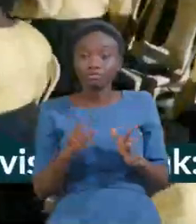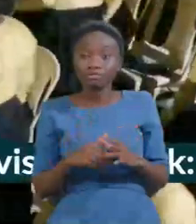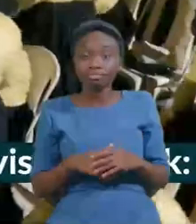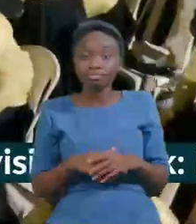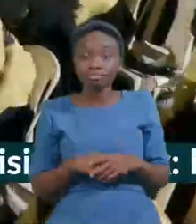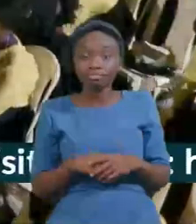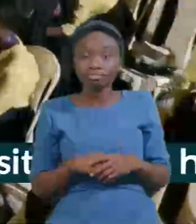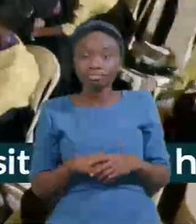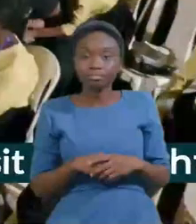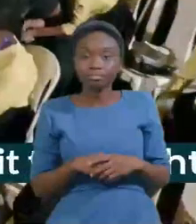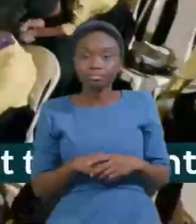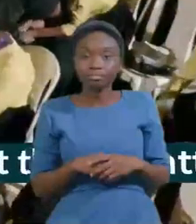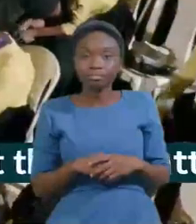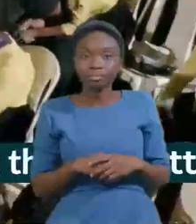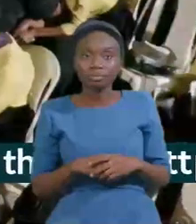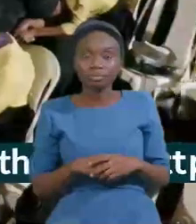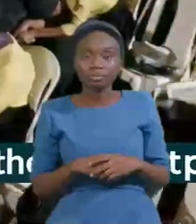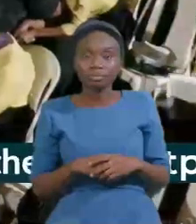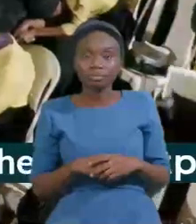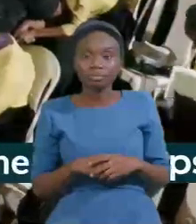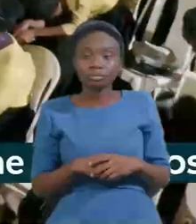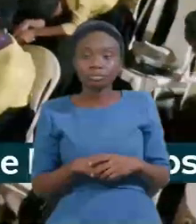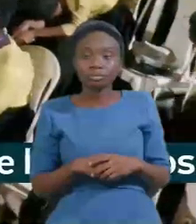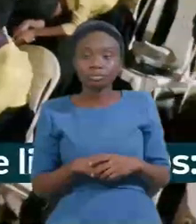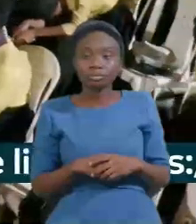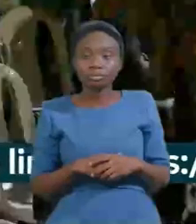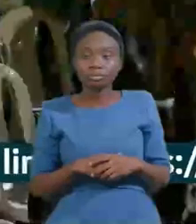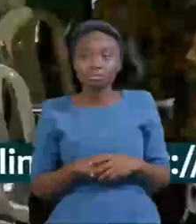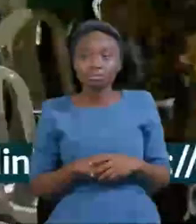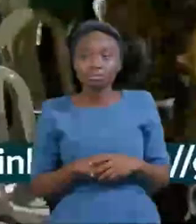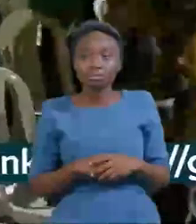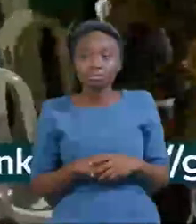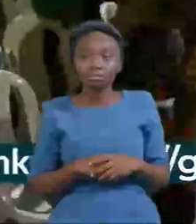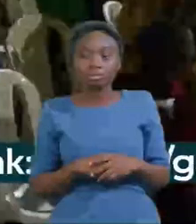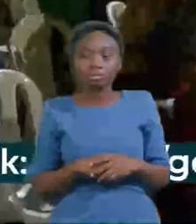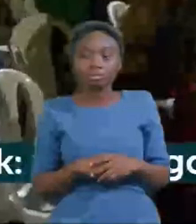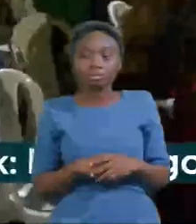by a handshake? Est-ce que nous avons fini? Indiquons en levant la main.